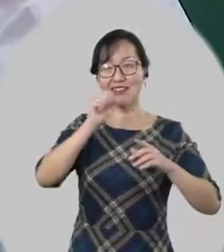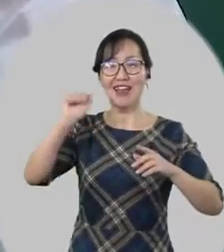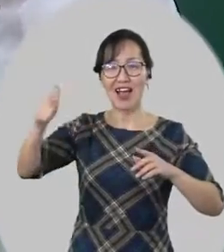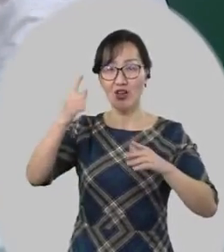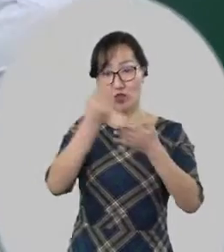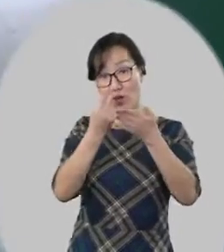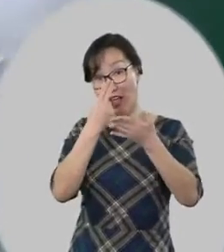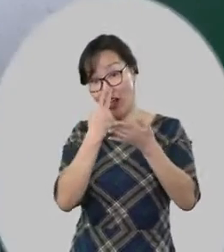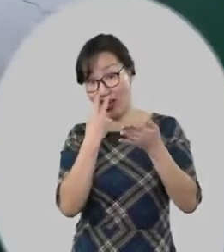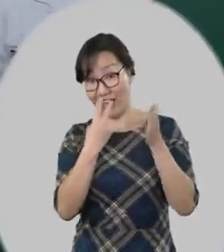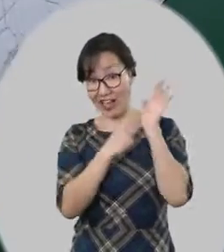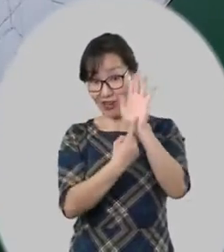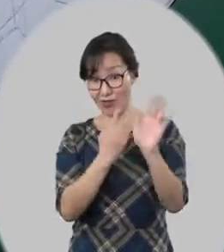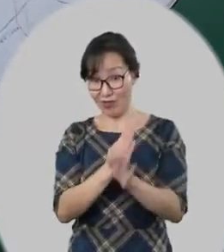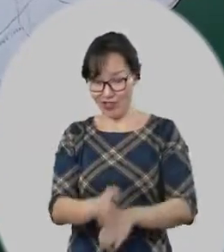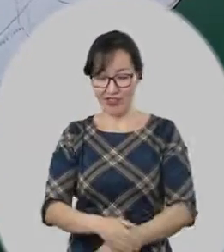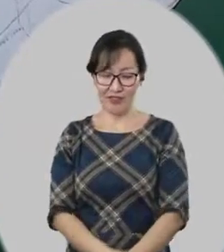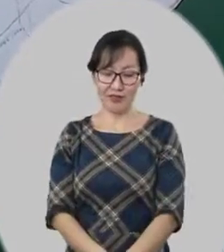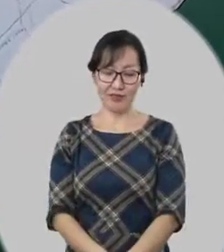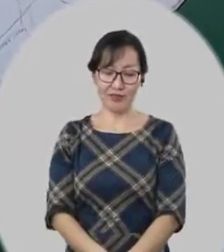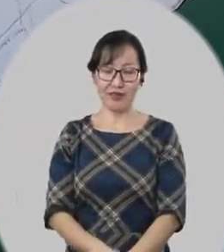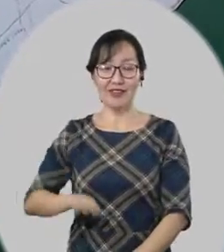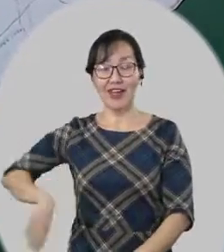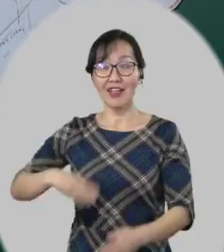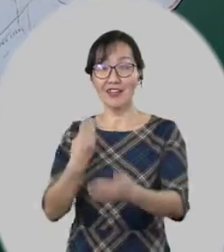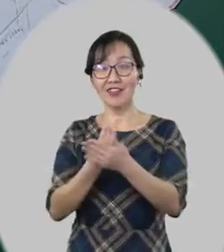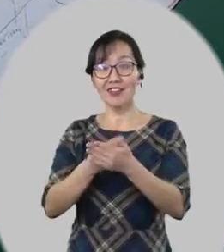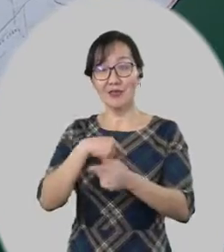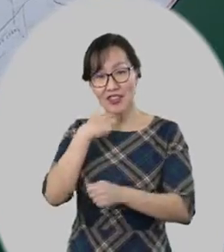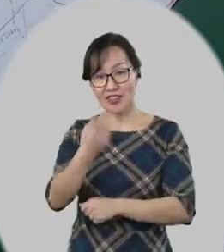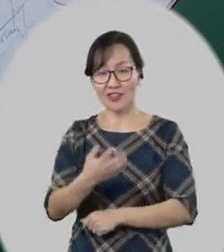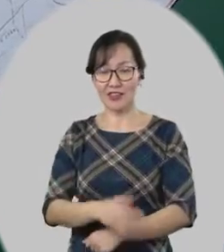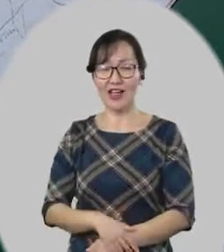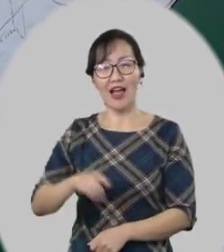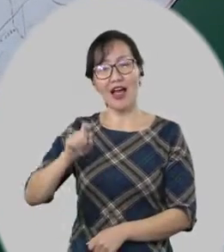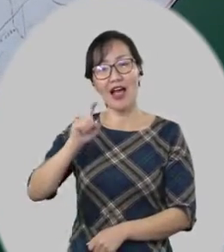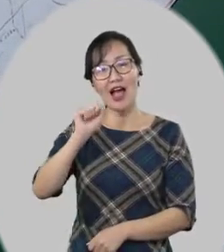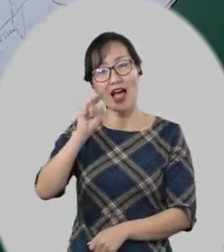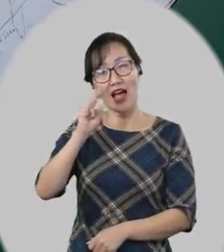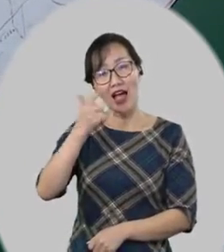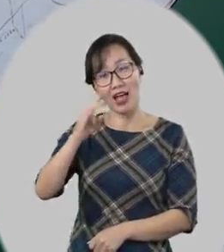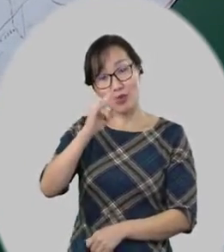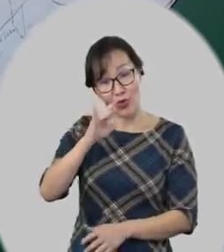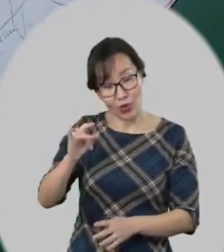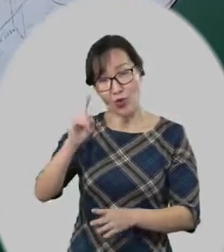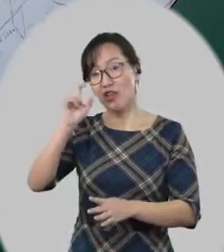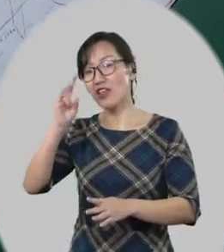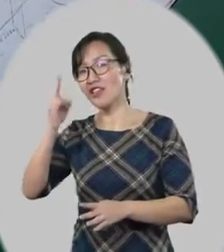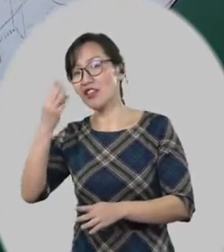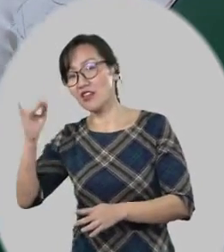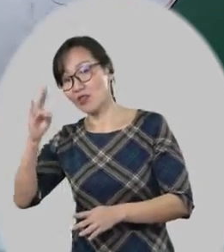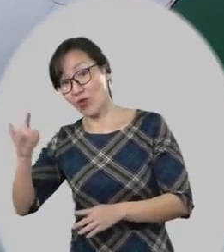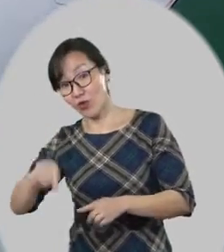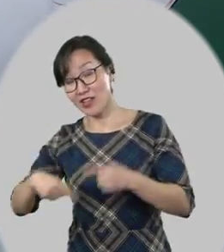болохоор байгаа. За, тэгвэл дараагийн жишээгээ бүгдээрээ ярив. Сая бид нар Хангай нуруу, Хинтийн нуруу гэж ярьсан тийм үү? Тэгвэл